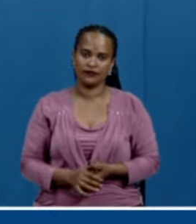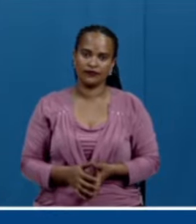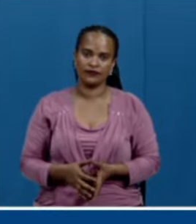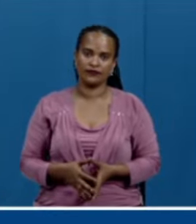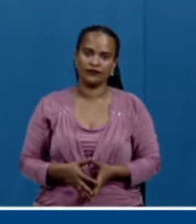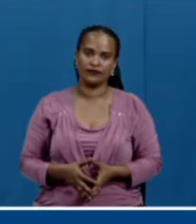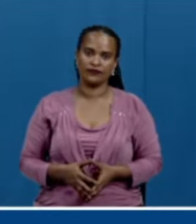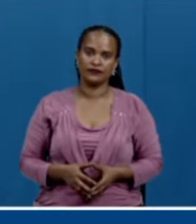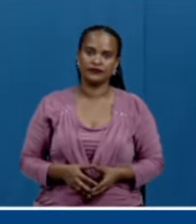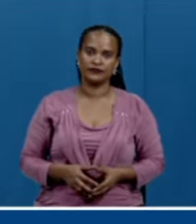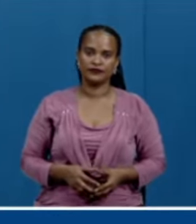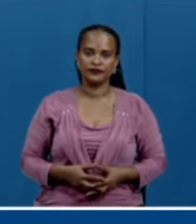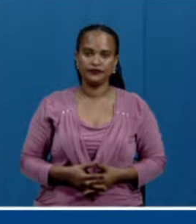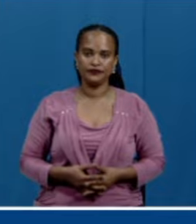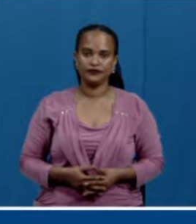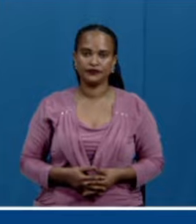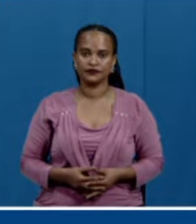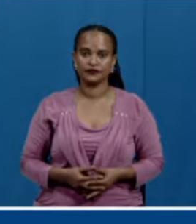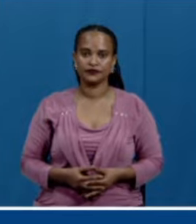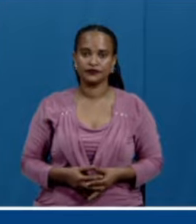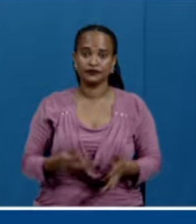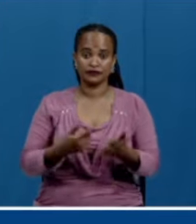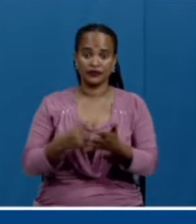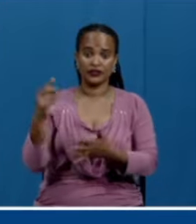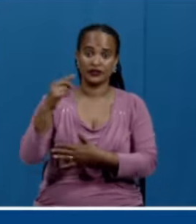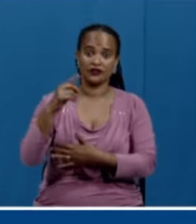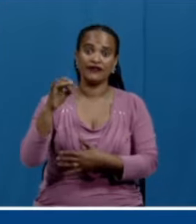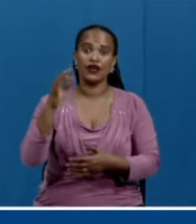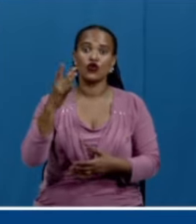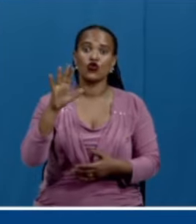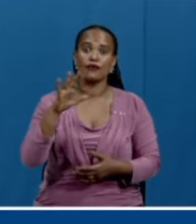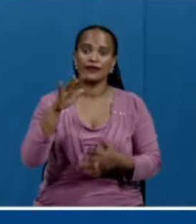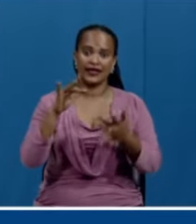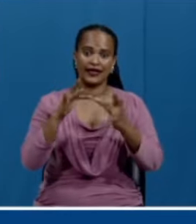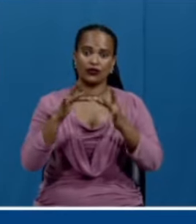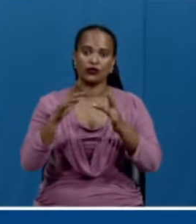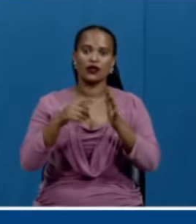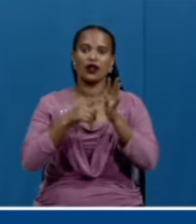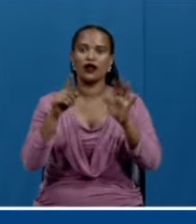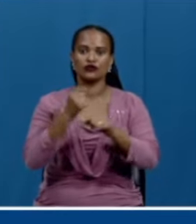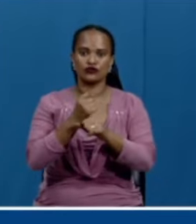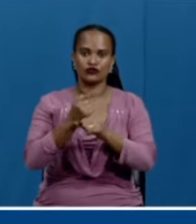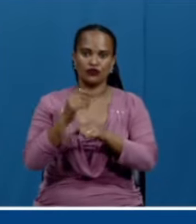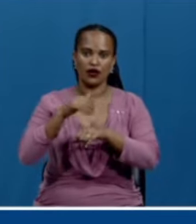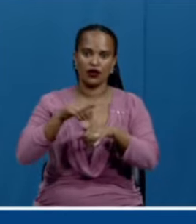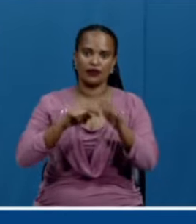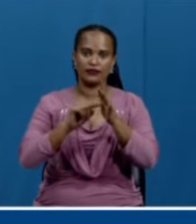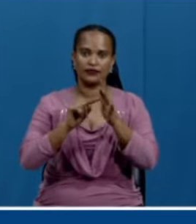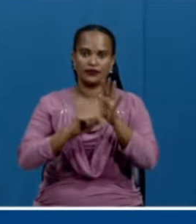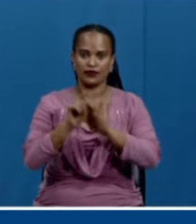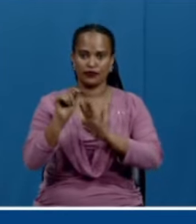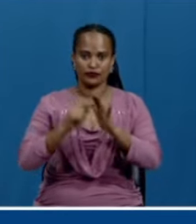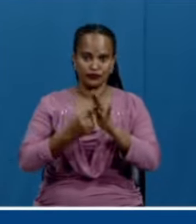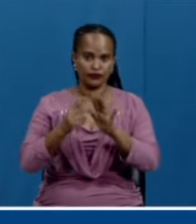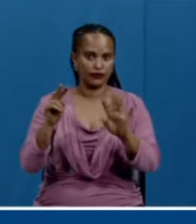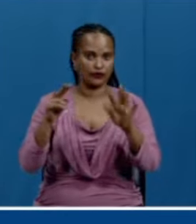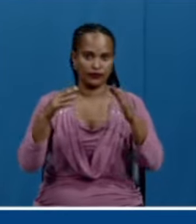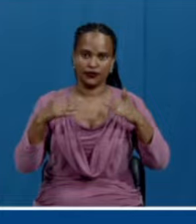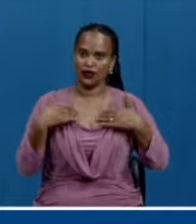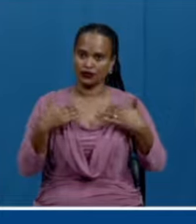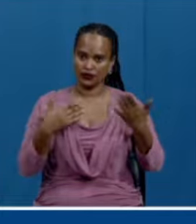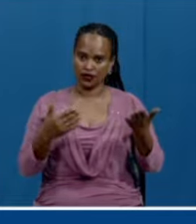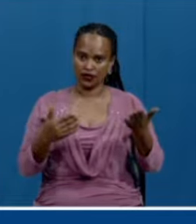services, excellent services to Tigray. በዚ ዕለት ሳፋሪኮም ኔትወርክ ዕላዊ ስርሑ ኣብ ትግራይ ምጅማሩ ብጣዕሚ እየ